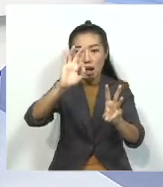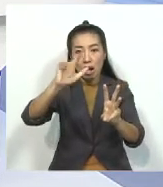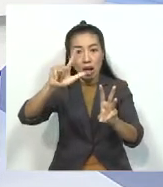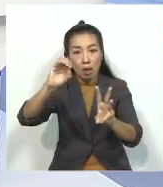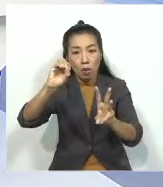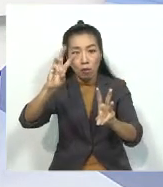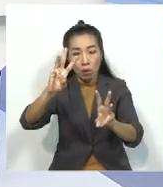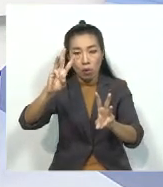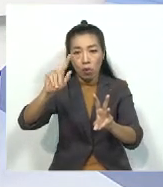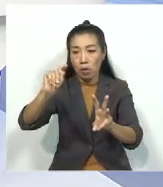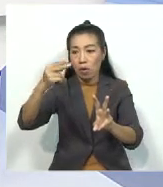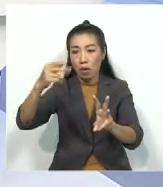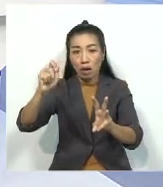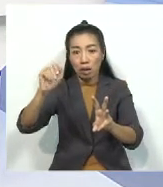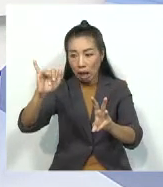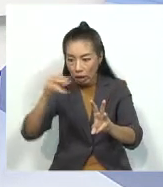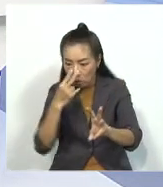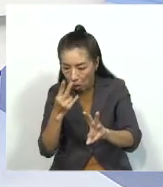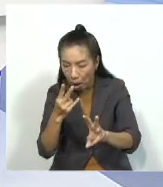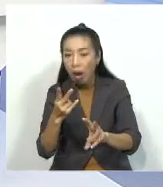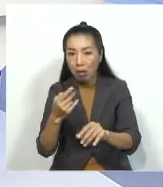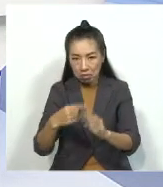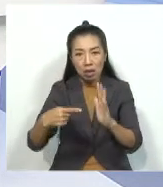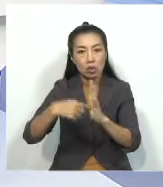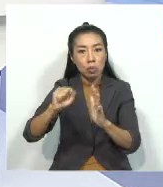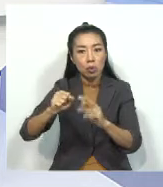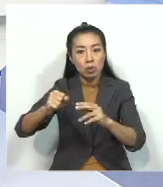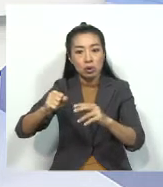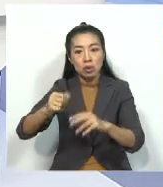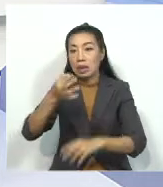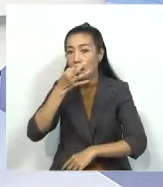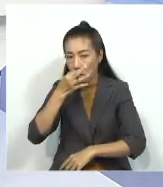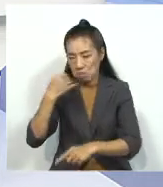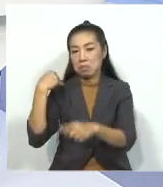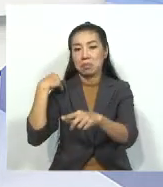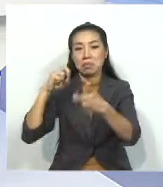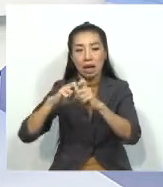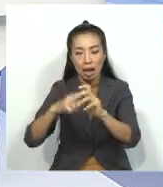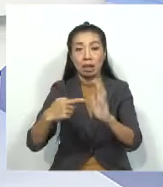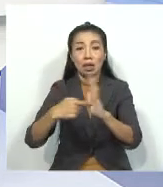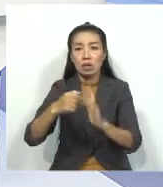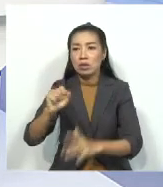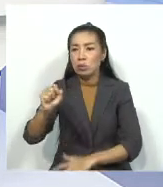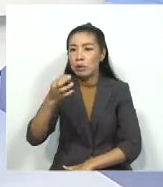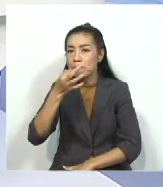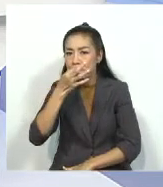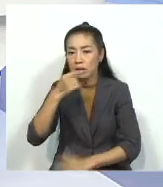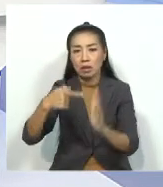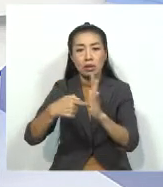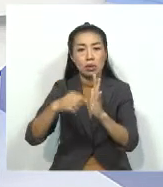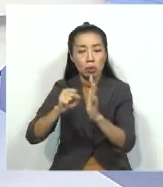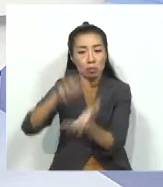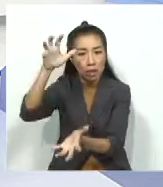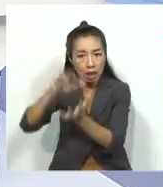ายจังหวัดนะคะก็ได้รับผลกระทบสมุทรสงครามนะคะขออภัยสมุทรสาครมีสมุทรสาครสมุทรปรา